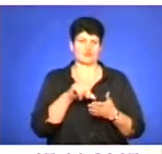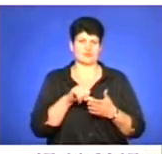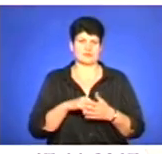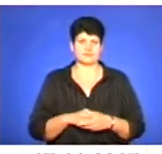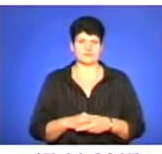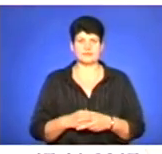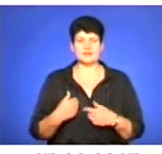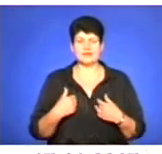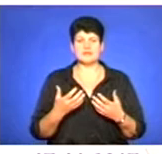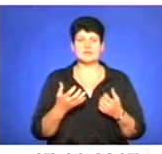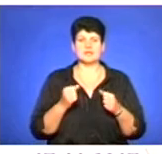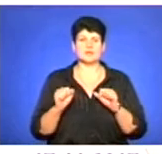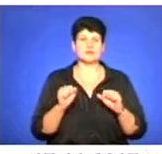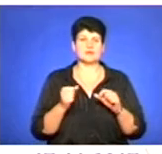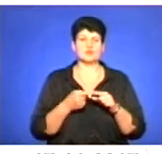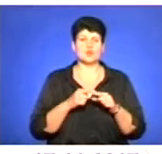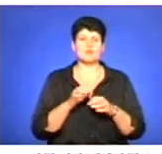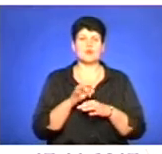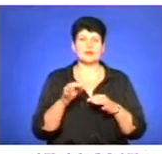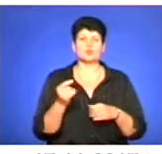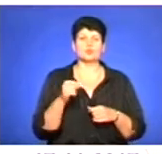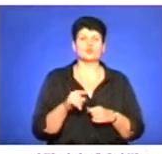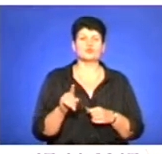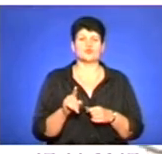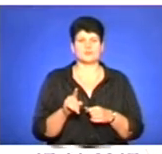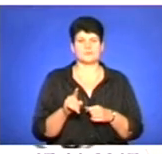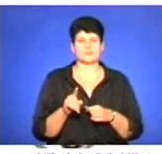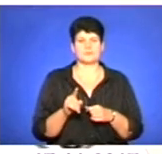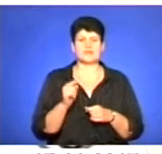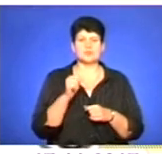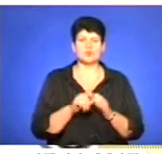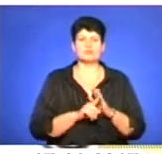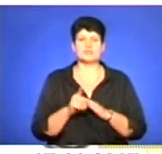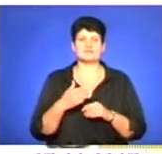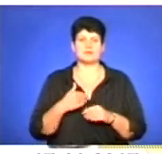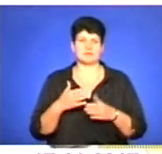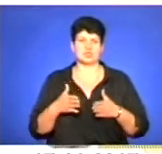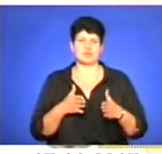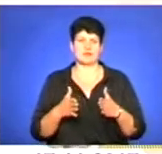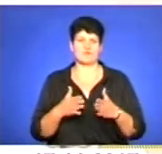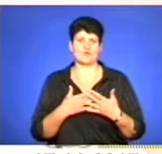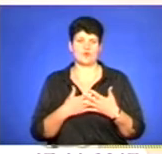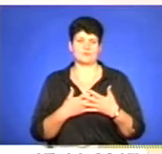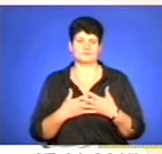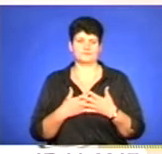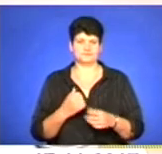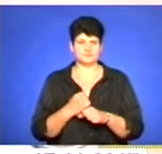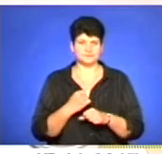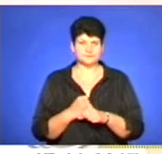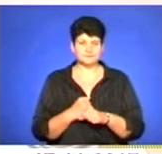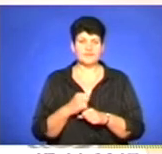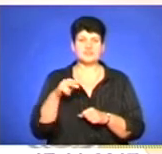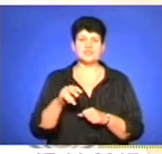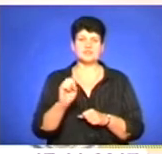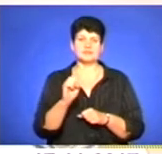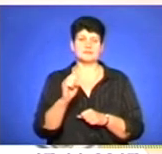Я взялась за координування цього проекту саме тому, що з нього почався мій шлях в громадському активізмі. В 2015